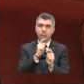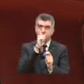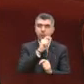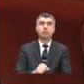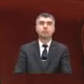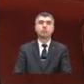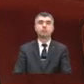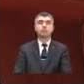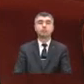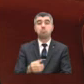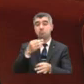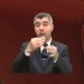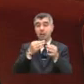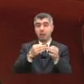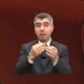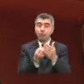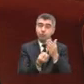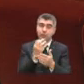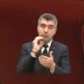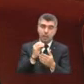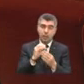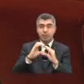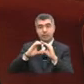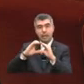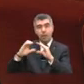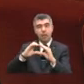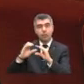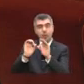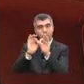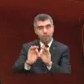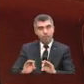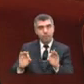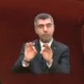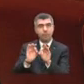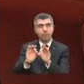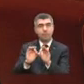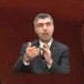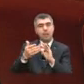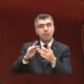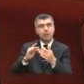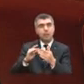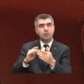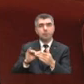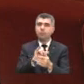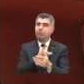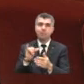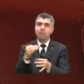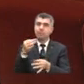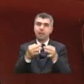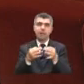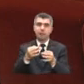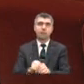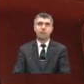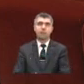المحاكم الجايه الا ما كانتش فيها وسائل التواصل نتاع هذا الشيء ديال الانترنت راه ماشي محاكم. راه ما